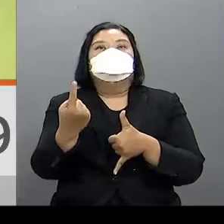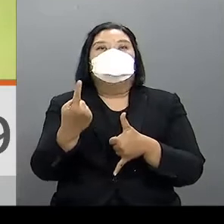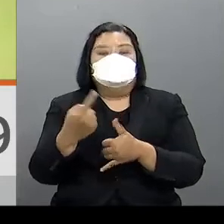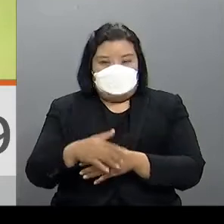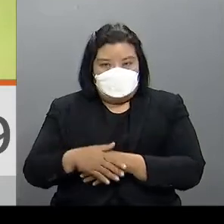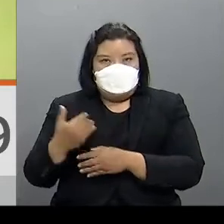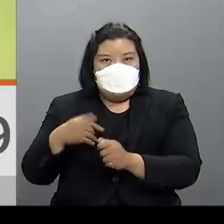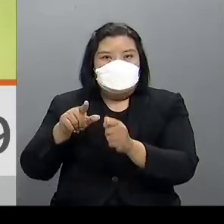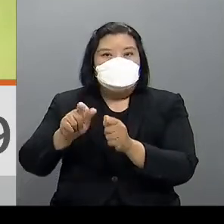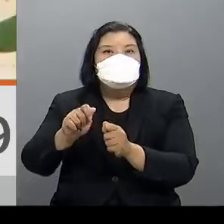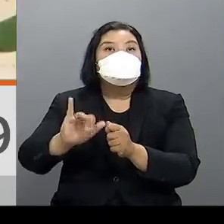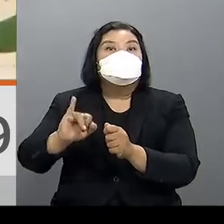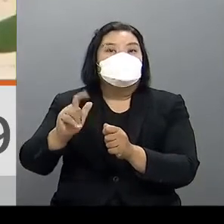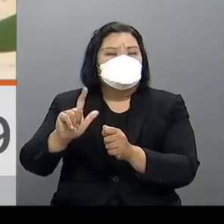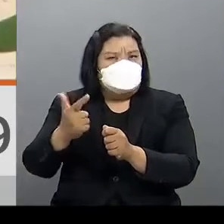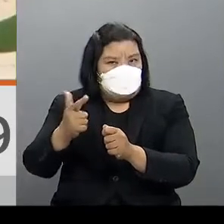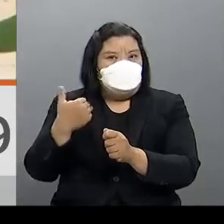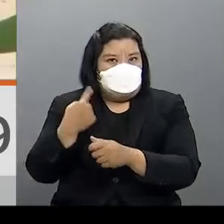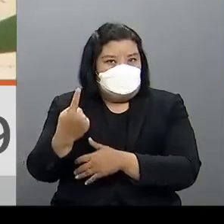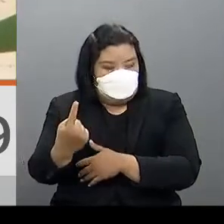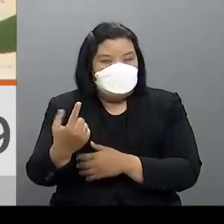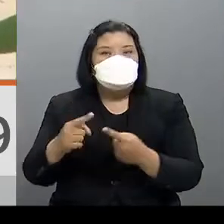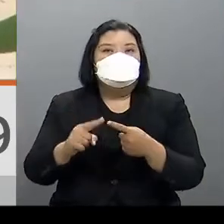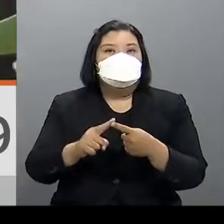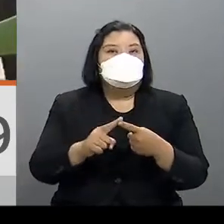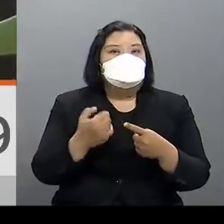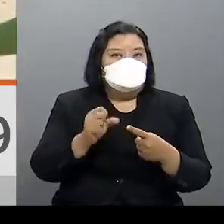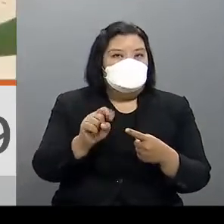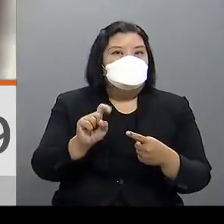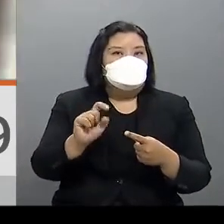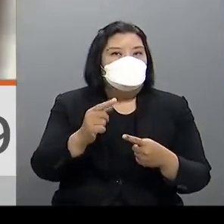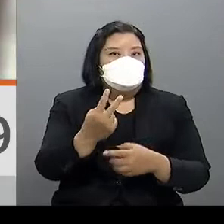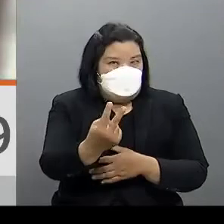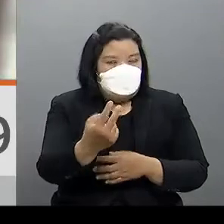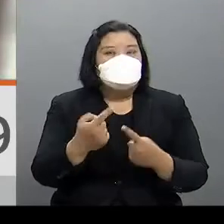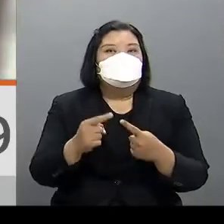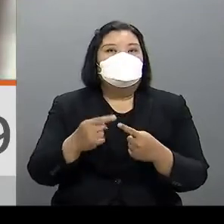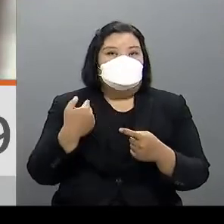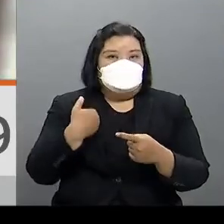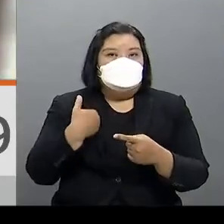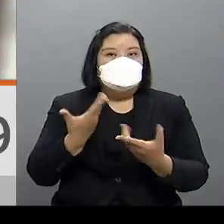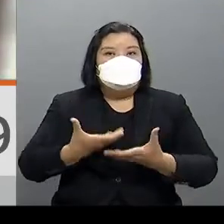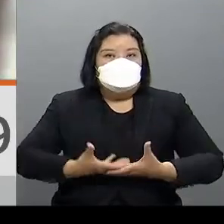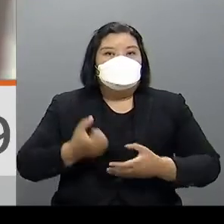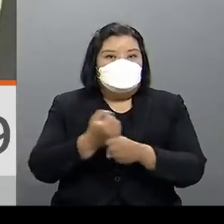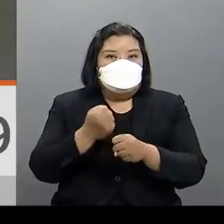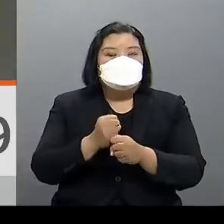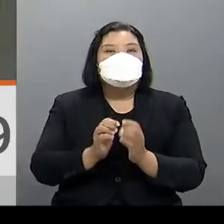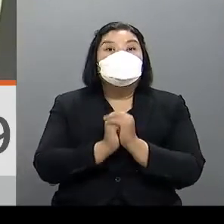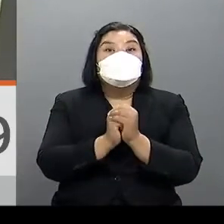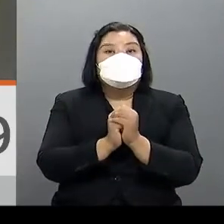อง2คนกลุ่มบ้านขุนแปะสีจอมทอง2คนและกลุ่มสถานปฏิบัติธรรมไถ่หลินฝอเอี้ยน2คนผู้ติดเชื้อ